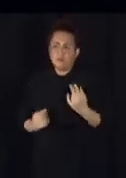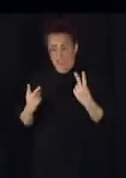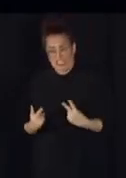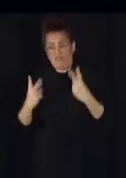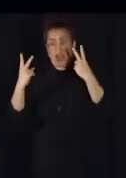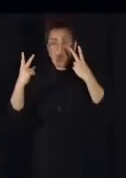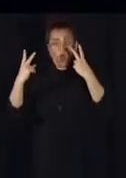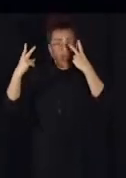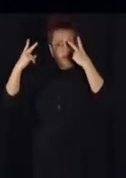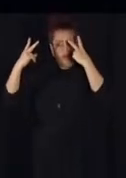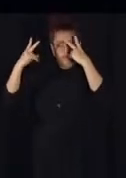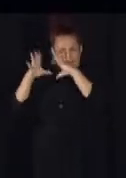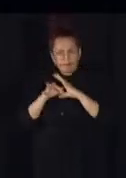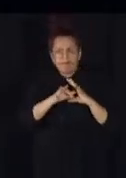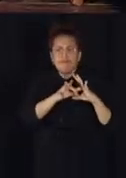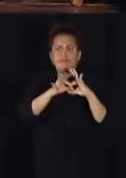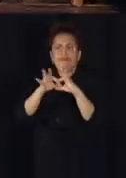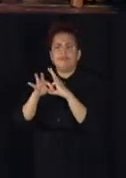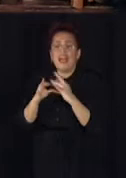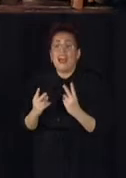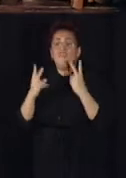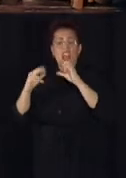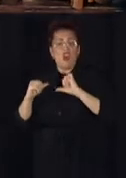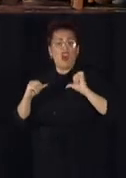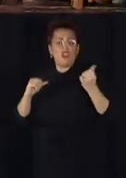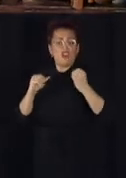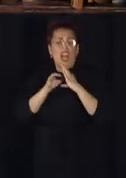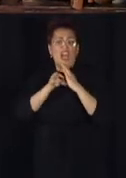fédératrices plutôt que séparatrices.